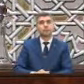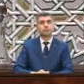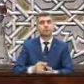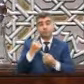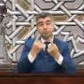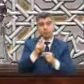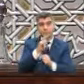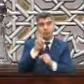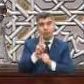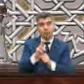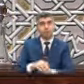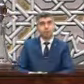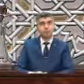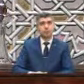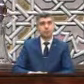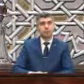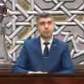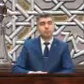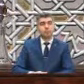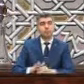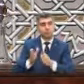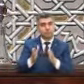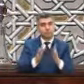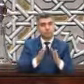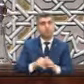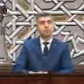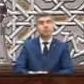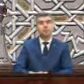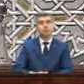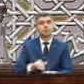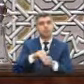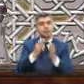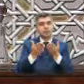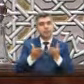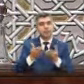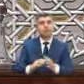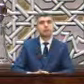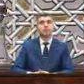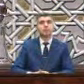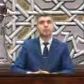هل هناك من تعقيب اضافي؟ تعقيب اضافي فريق الاستقلالي الوحدة والتعادلية،